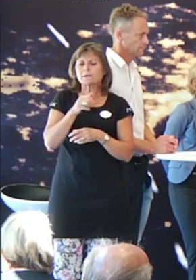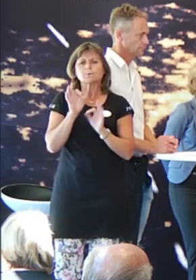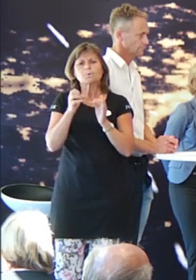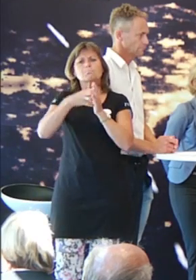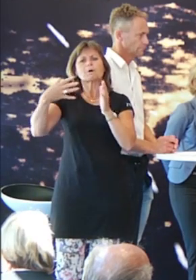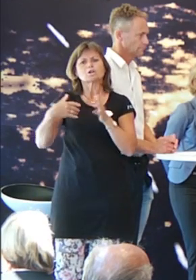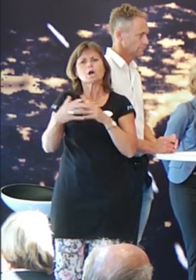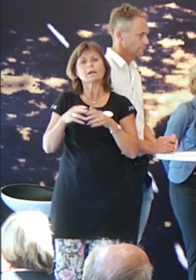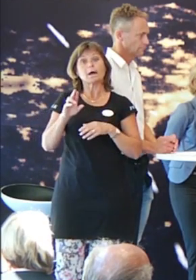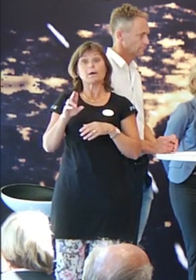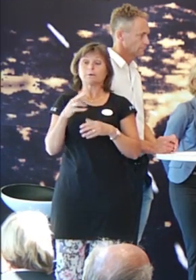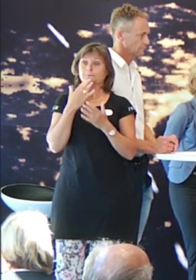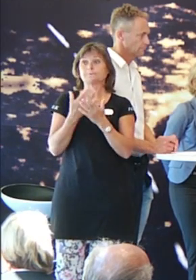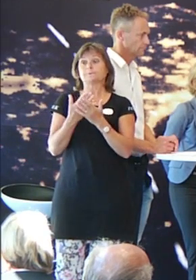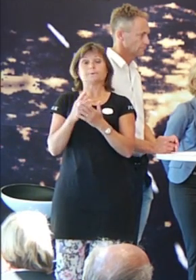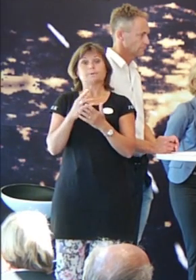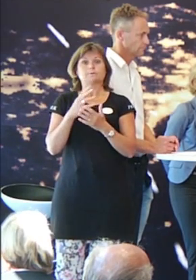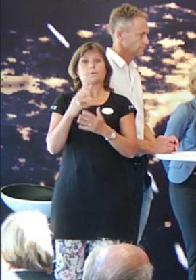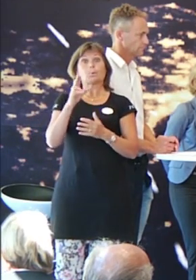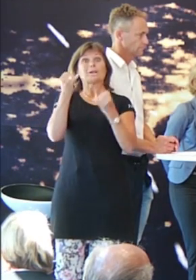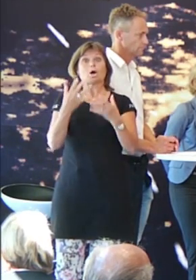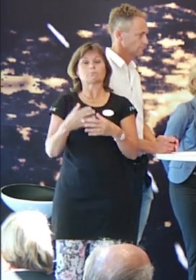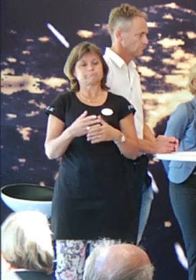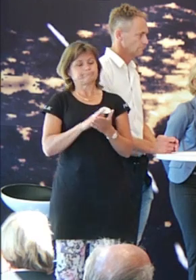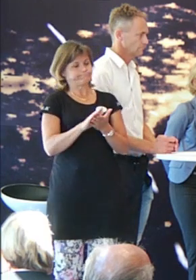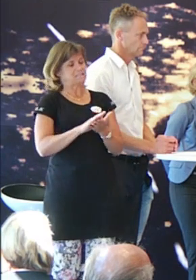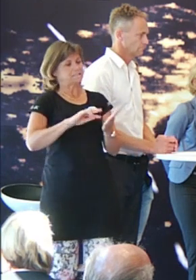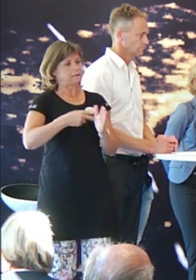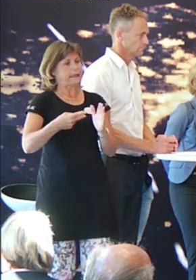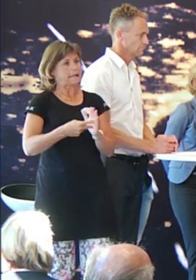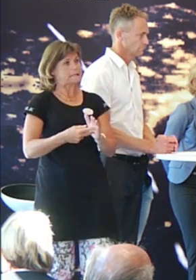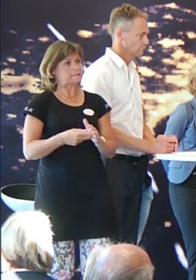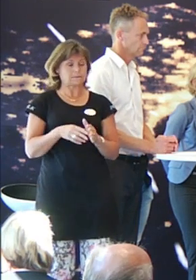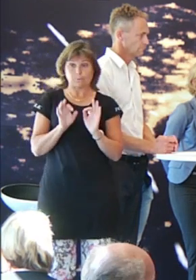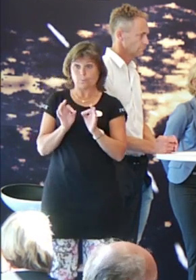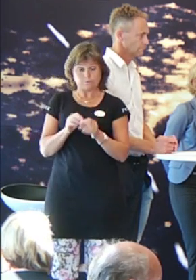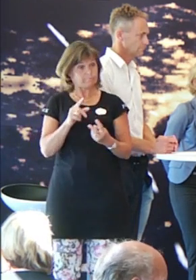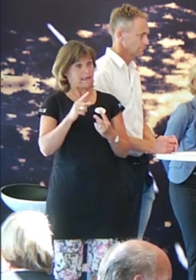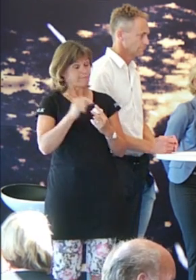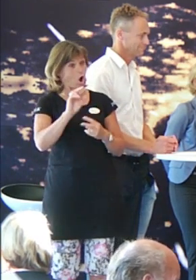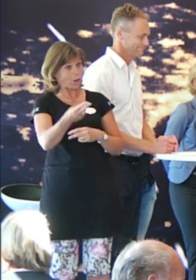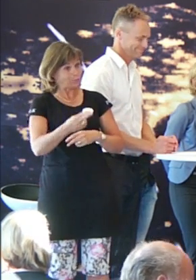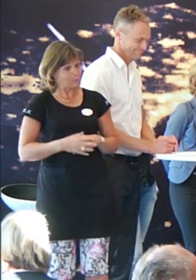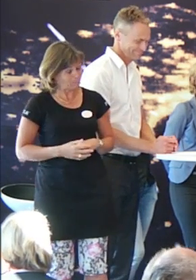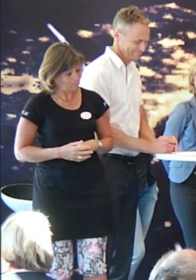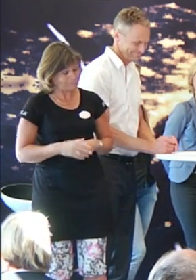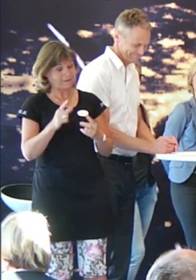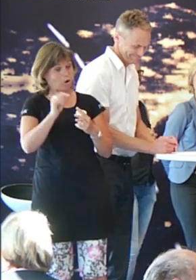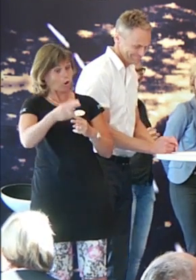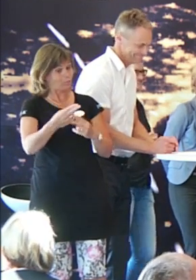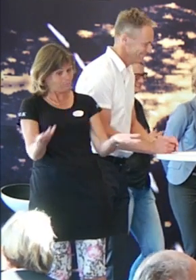ni valde att göra det här utspelet just idag. Det är rent strategiskt. Mm. Hur då? Det är val nu. Ja, absolut. Det är val nu. Ja.